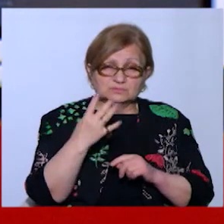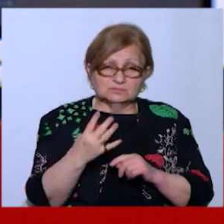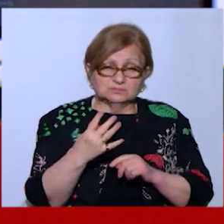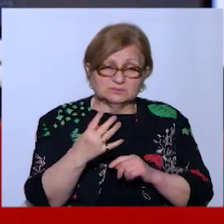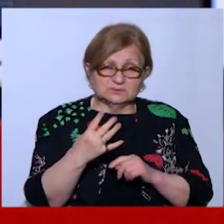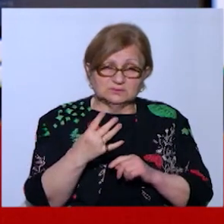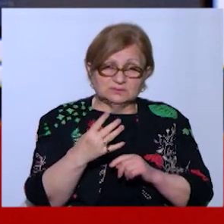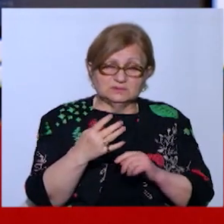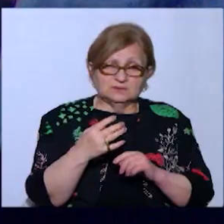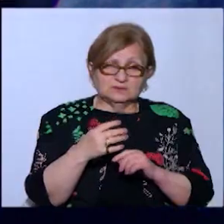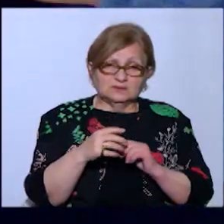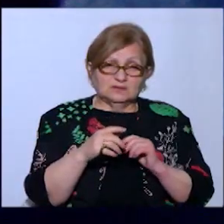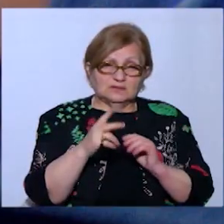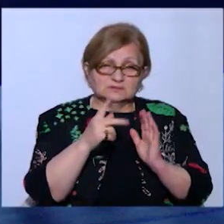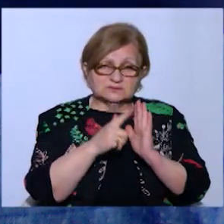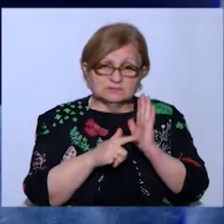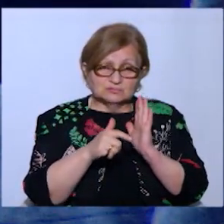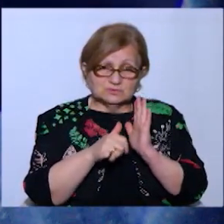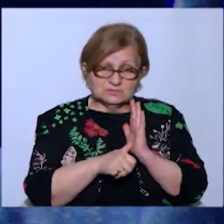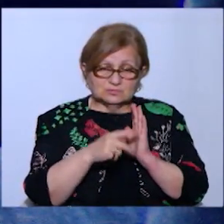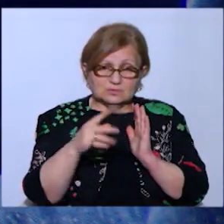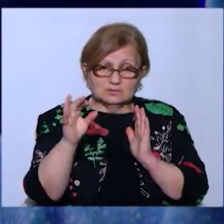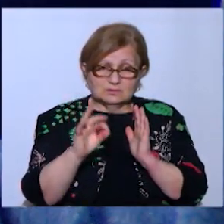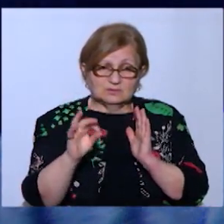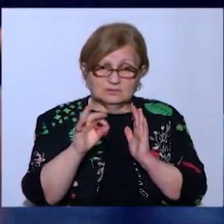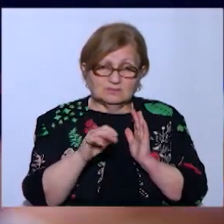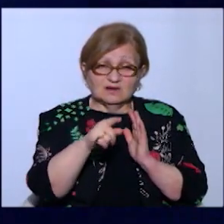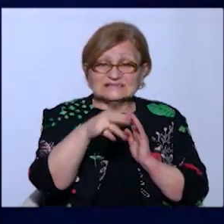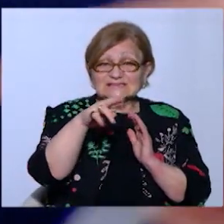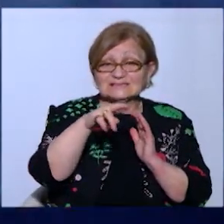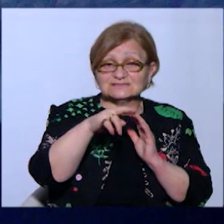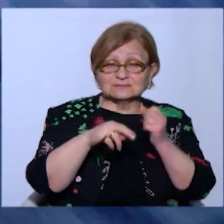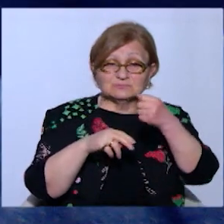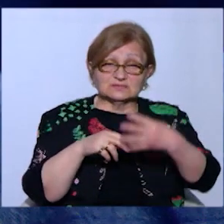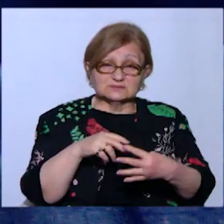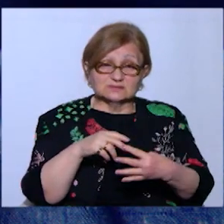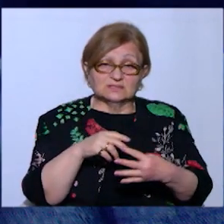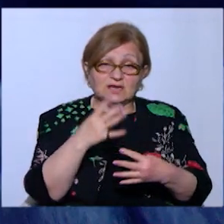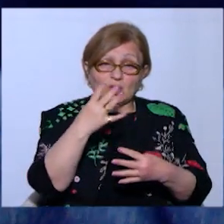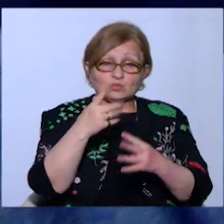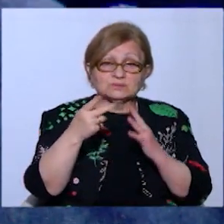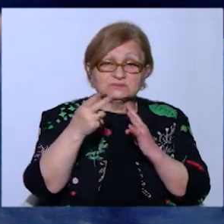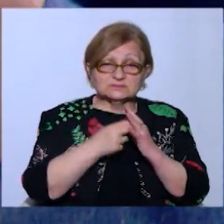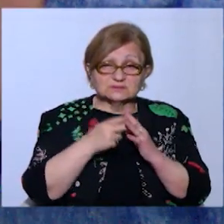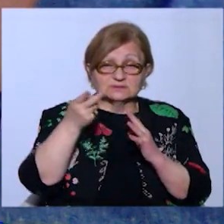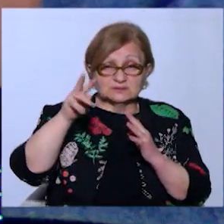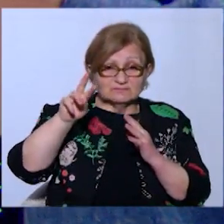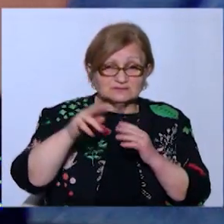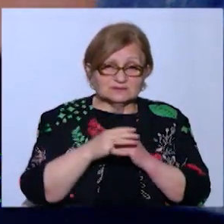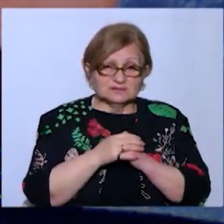4x - 76 უდრის 0-ს, რომლის დისკრიმინატის მეოთხედი ეს არის 4-ის ნახევრის კვადრატს